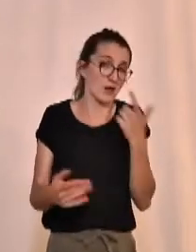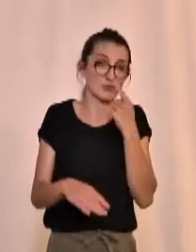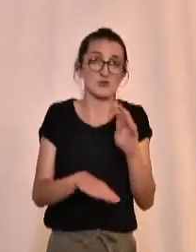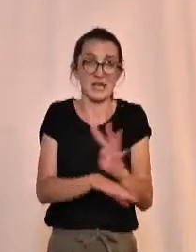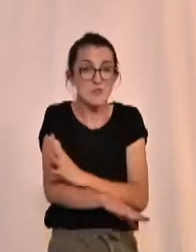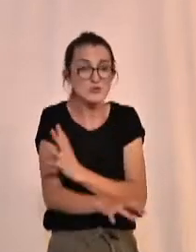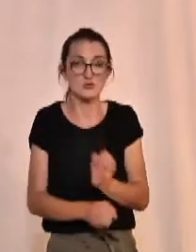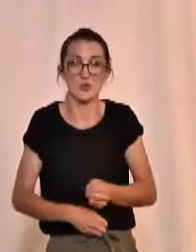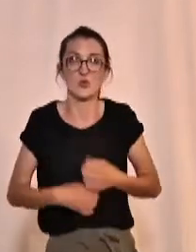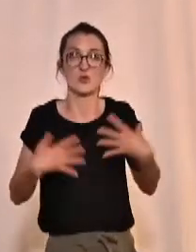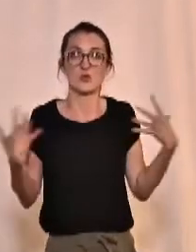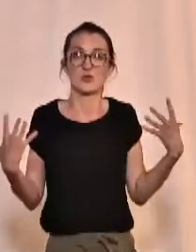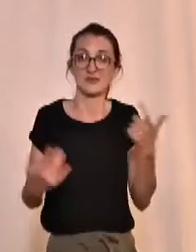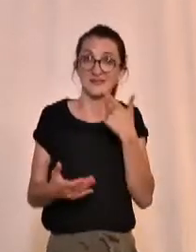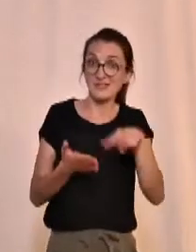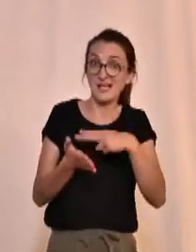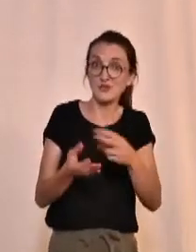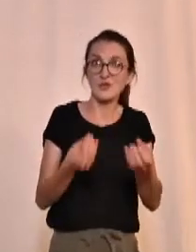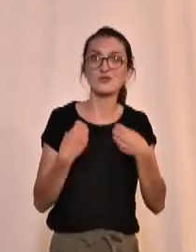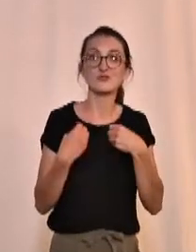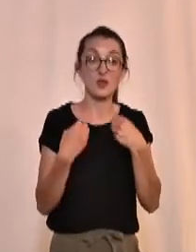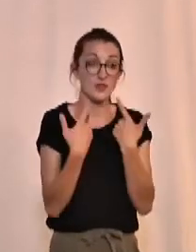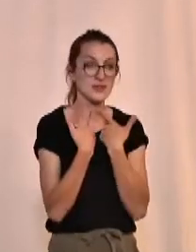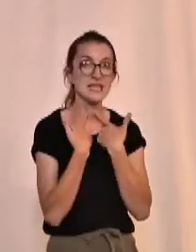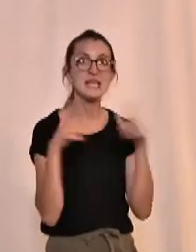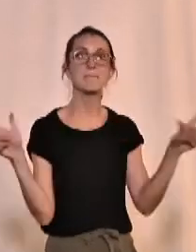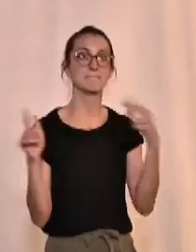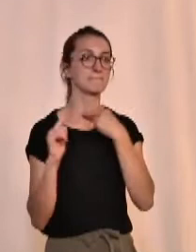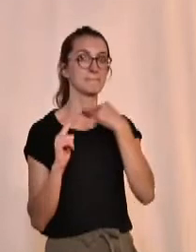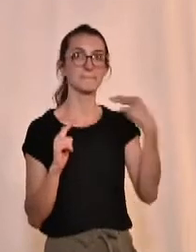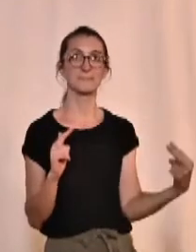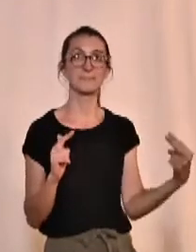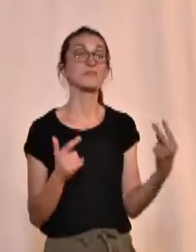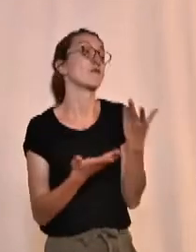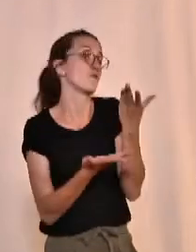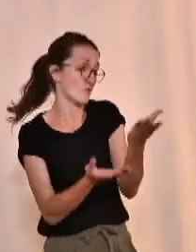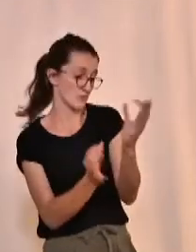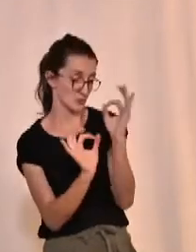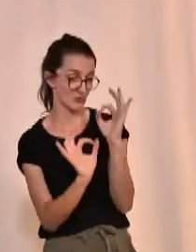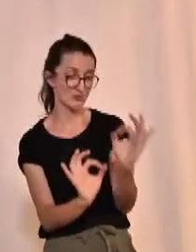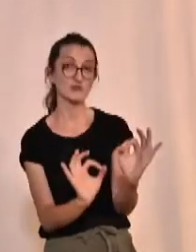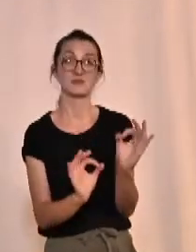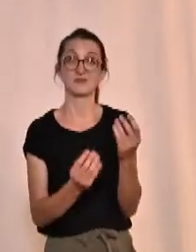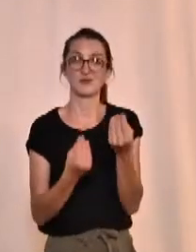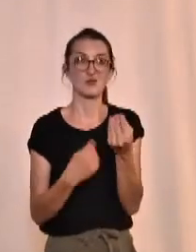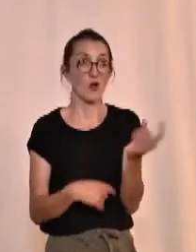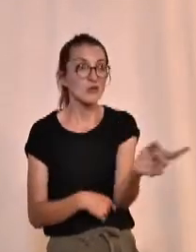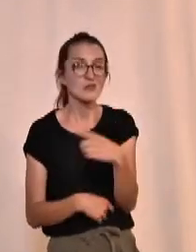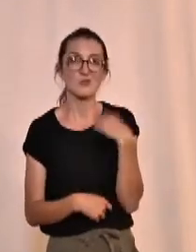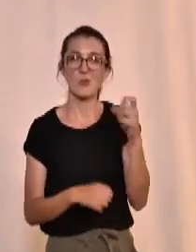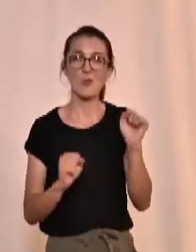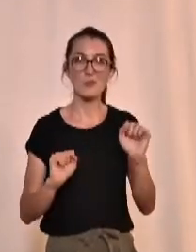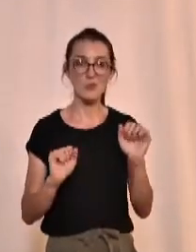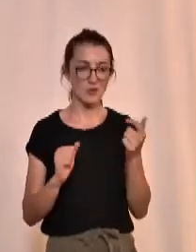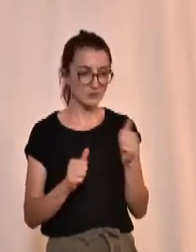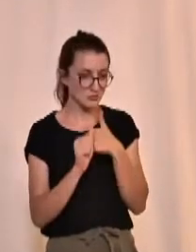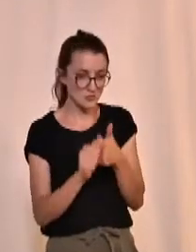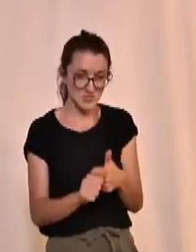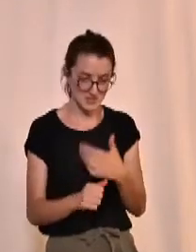de la pratique de la danse tout à fait tout à fait permettre à chacun aussi de de pouvoir bouger à sa façon